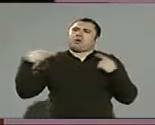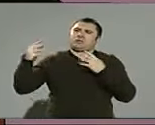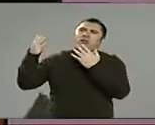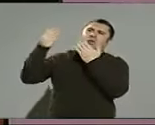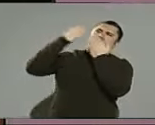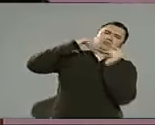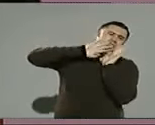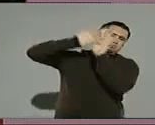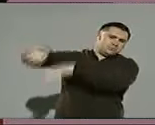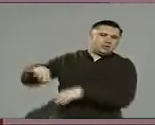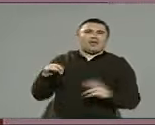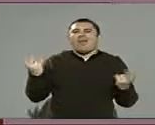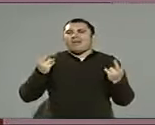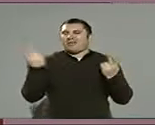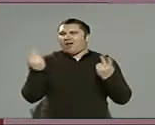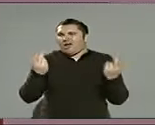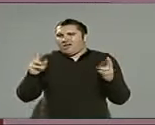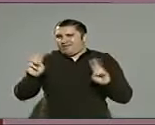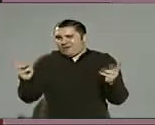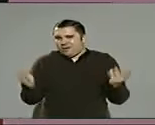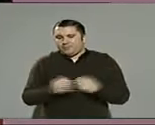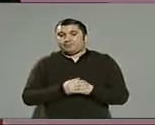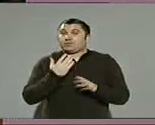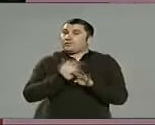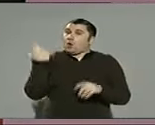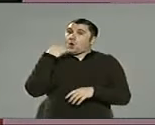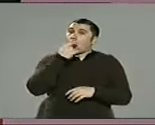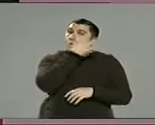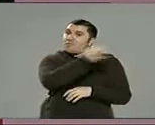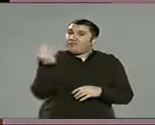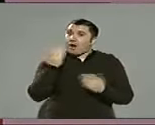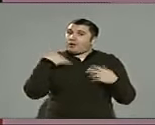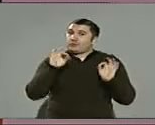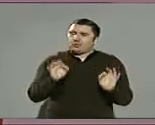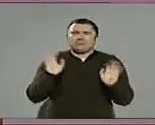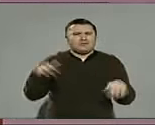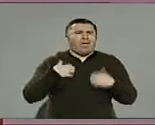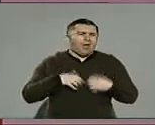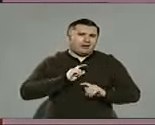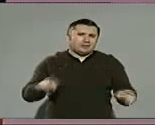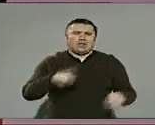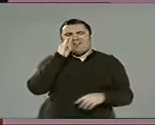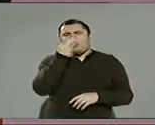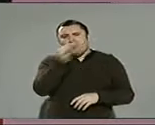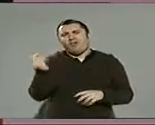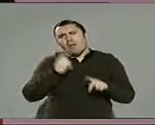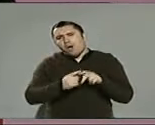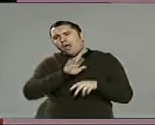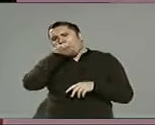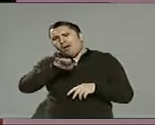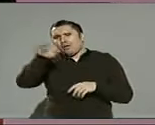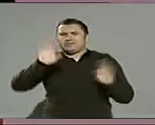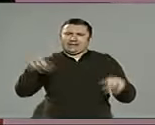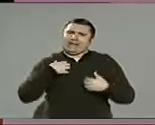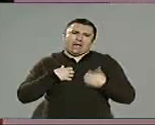egal wer es versucht. Freut euch über gute Umfragen. Und ärgert euch nicht so sehr, wenn sie mal nicht so gut sind. Und